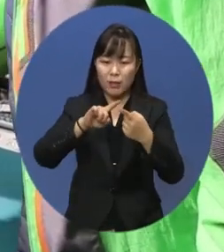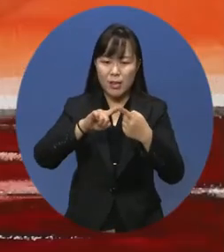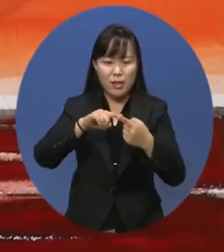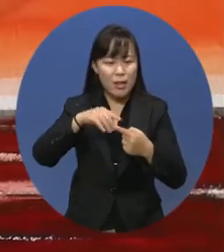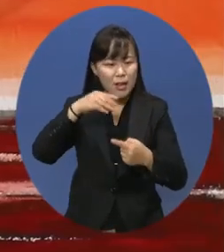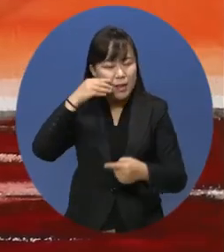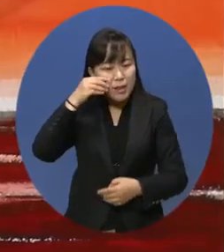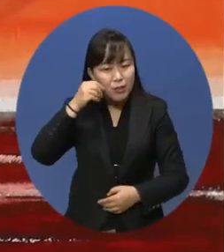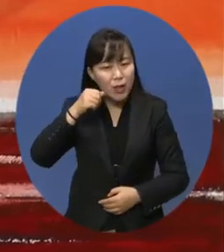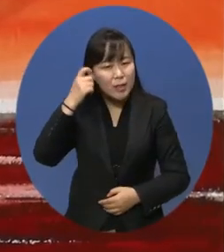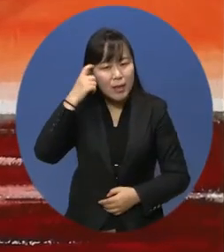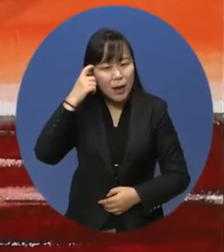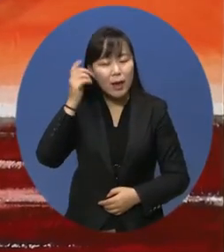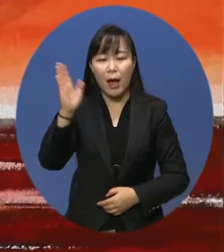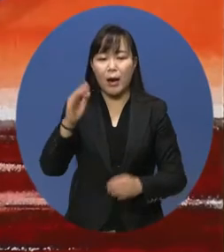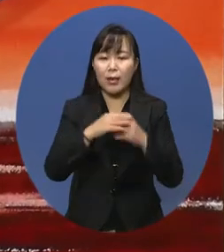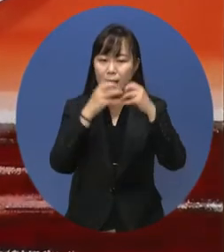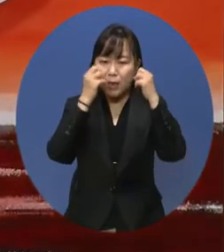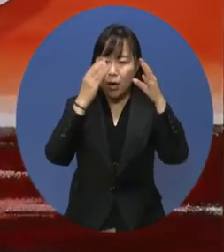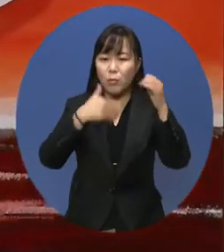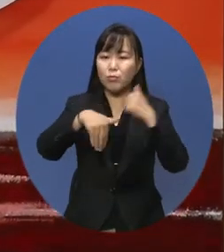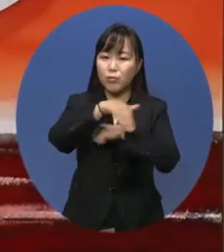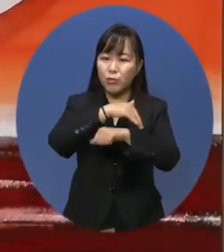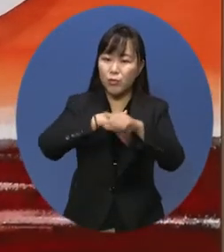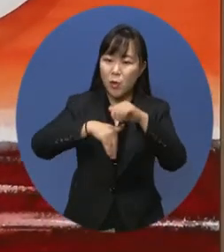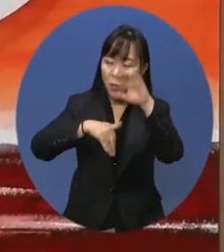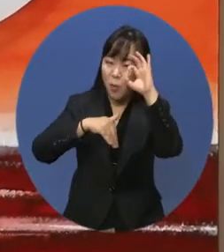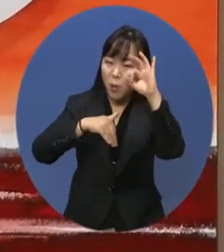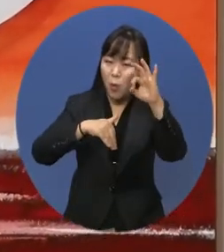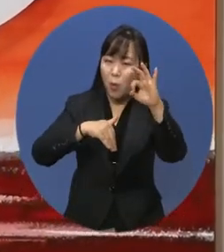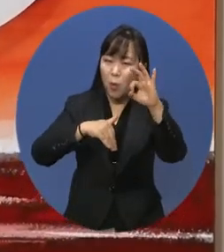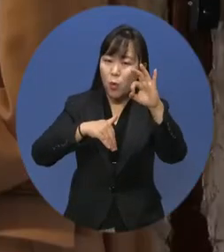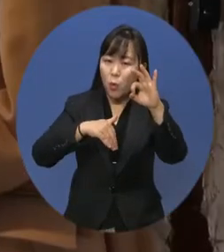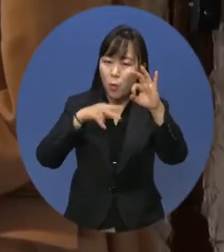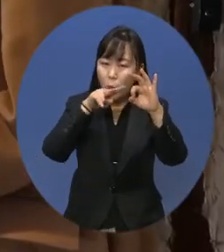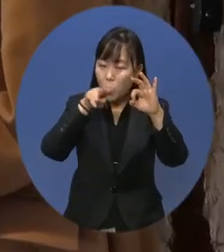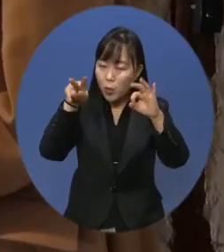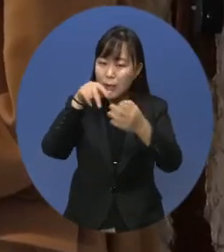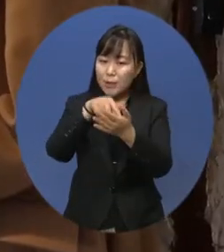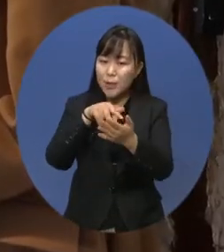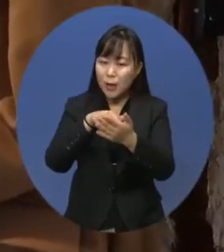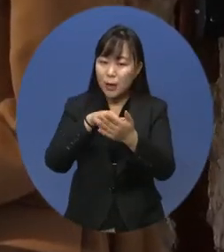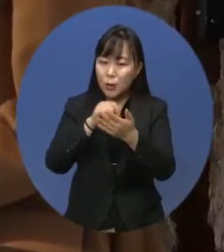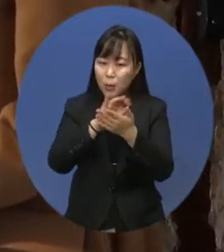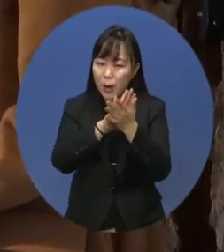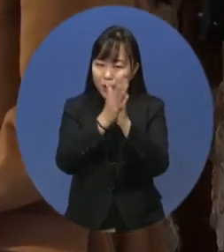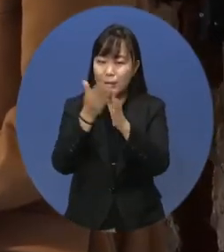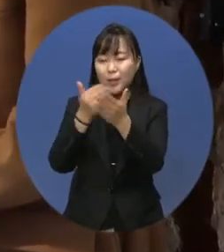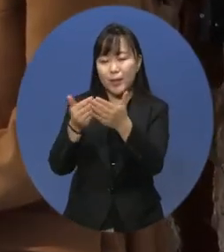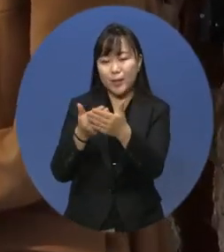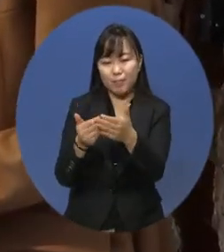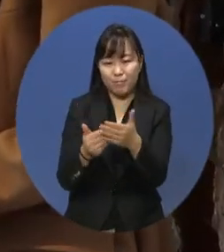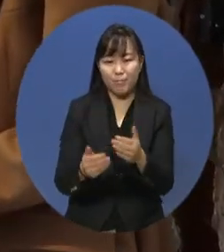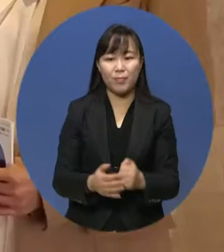익숙한 생각에서 벗어나 새로운 풍경을 마주해 관점의 전환을 화폭에 담았다고